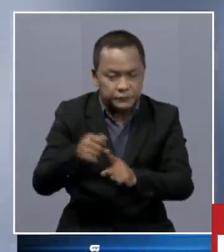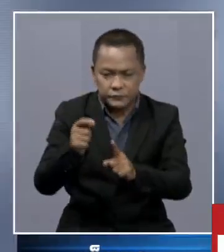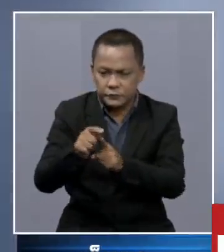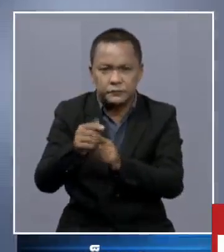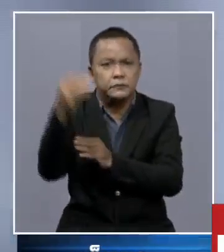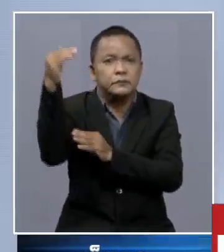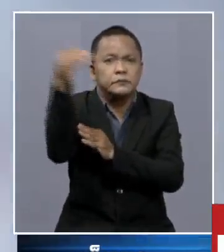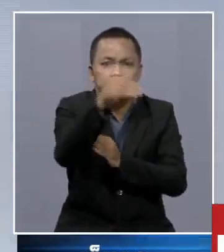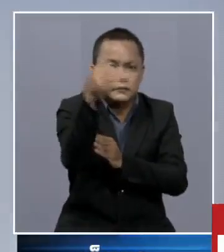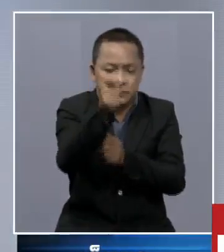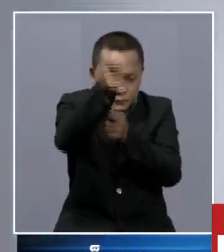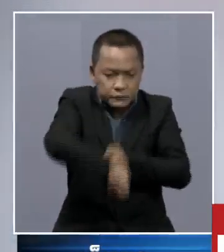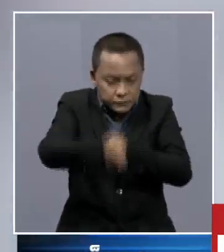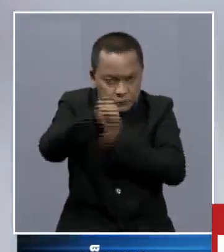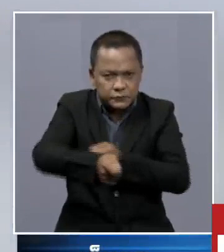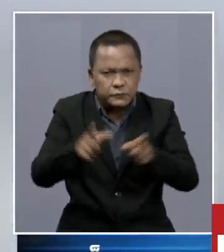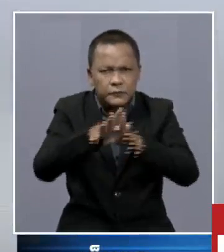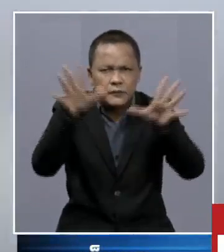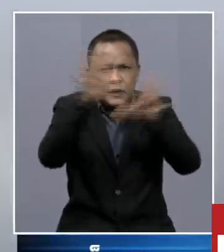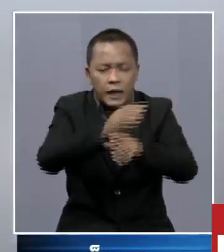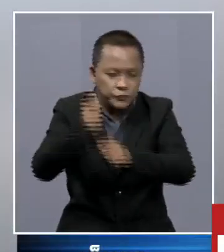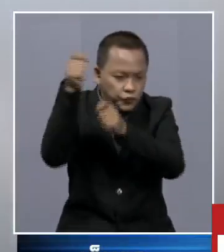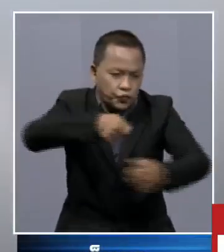spoken to a